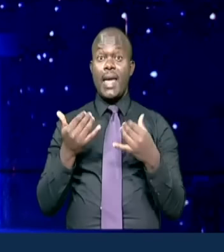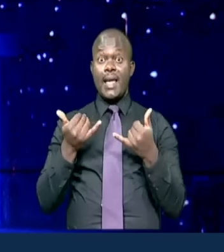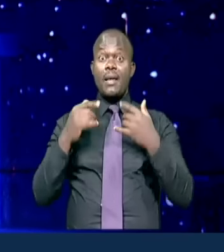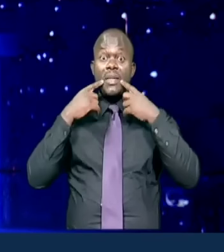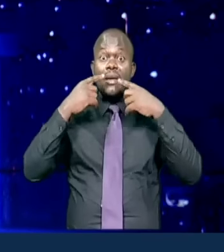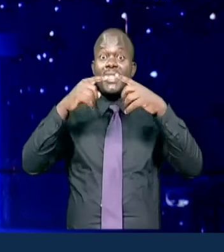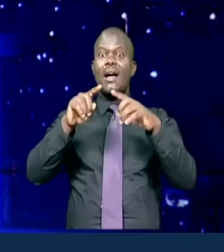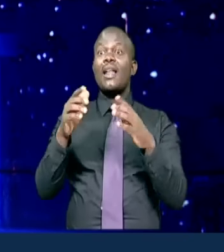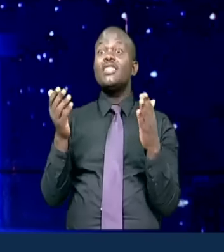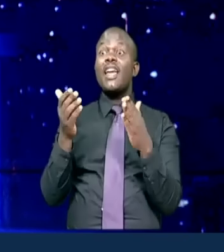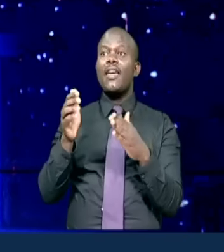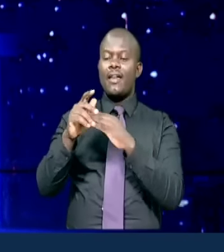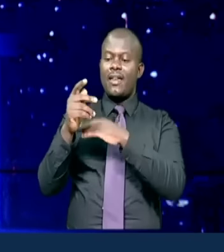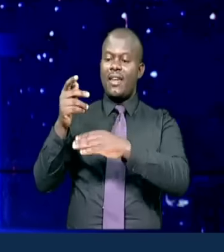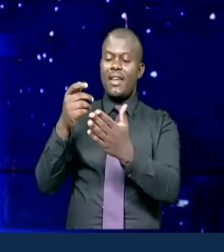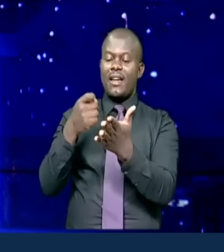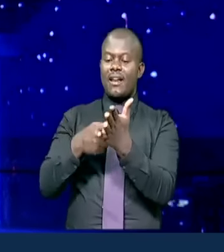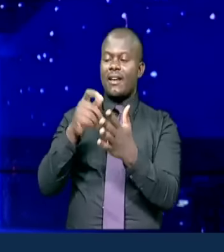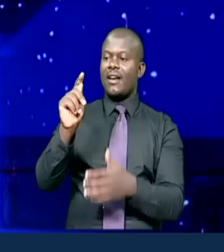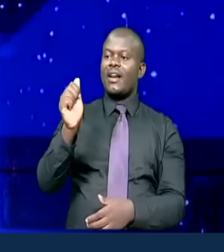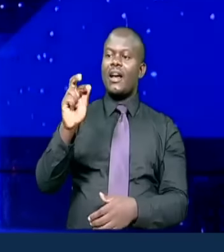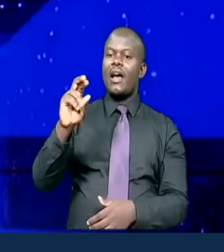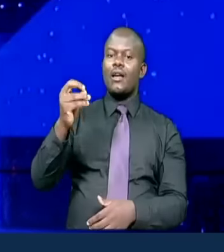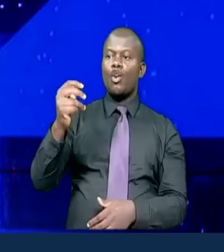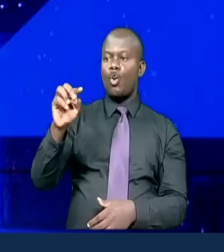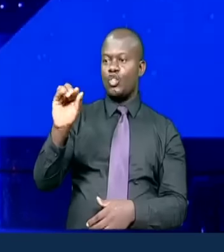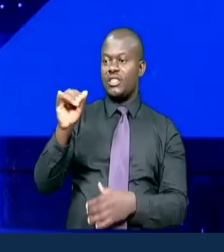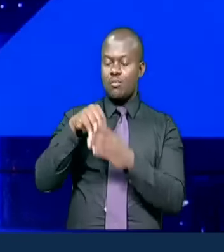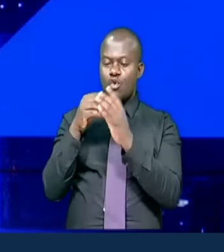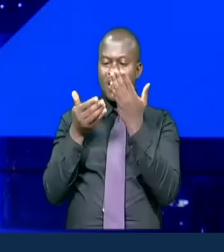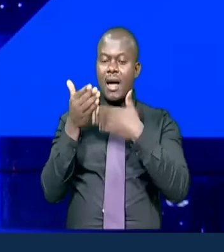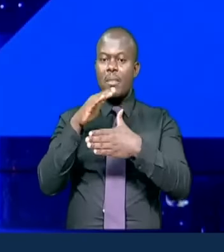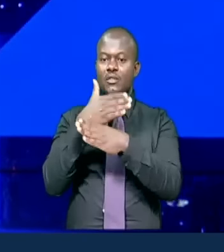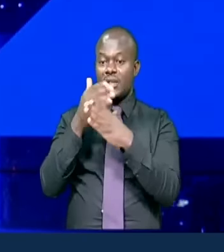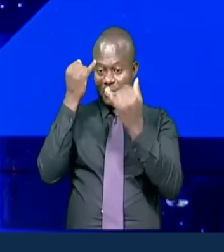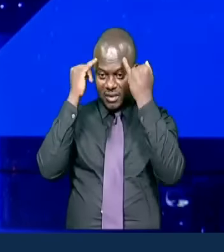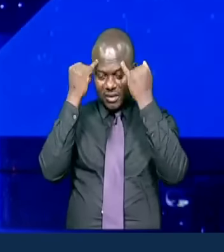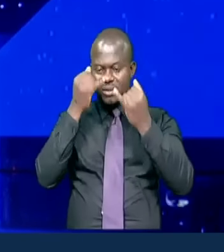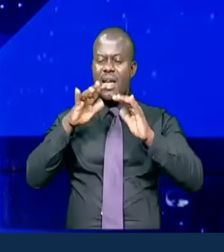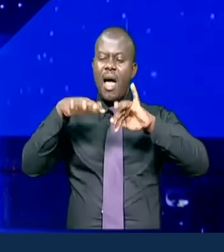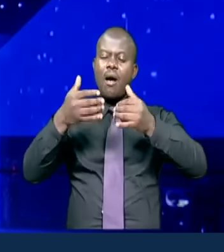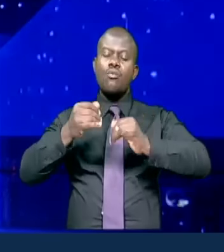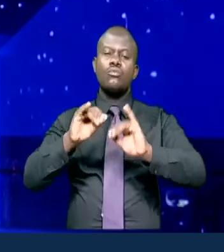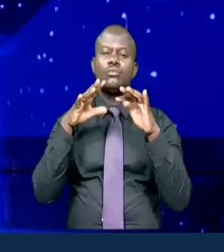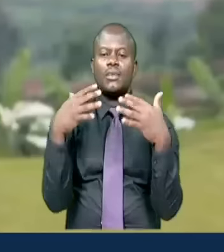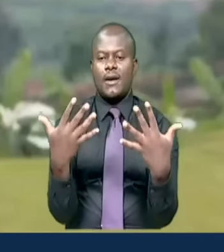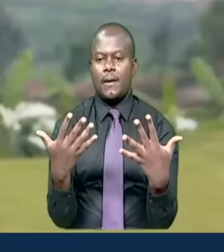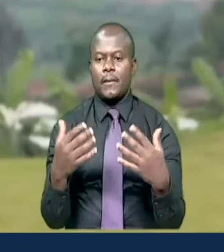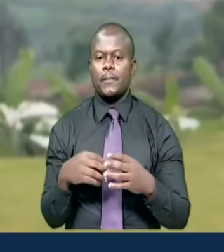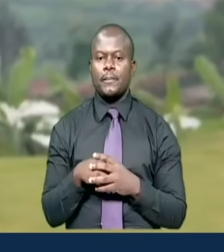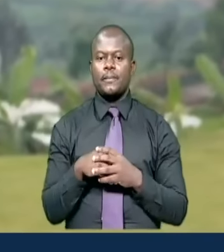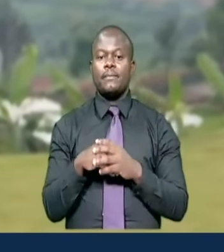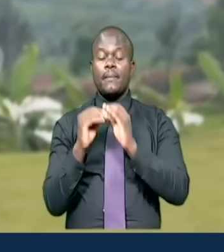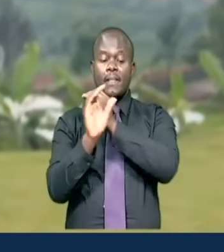yabitangarije ikarongi mu biganiro nyungurana bitekerezo ku migendekere n'ishyirwa mu bikorwa by'iyo gahunda. Mu gihugu